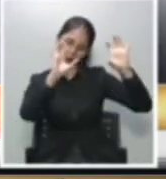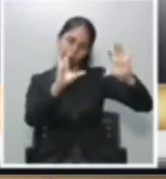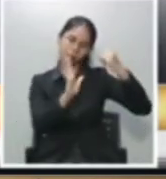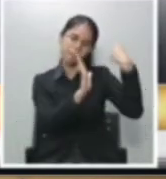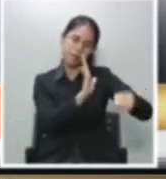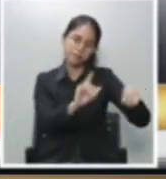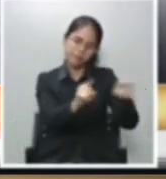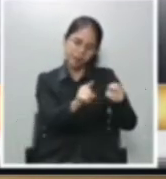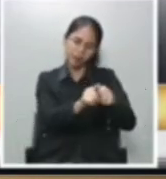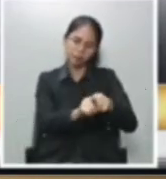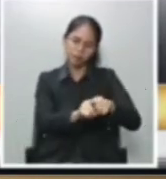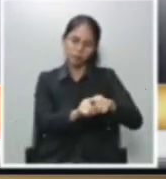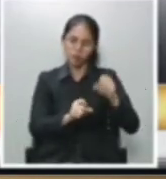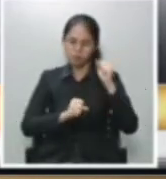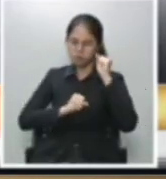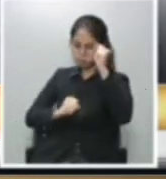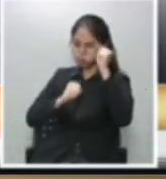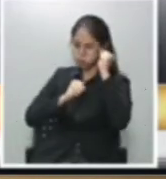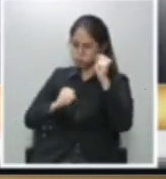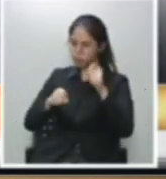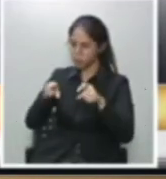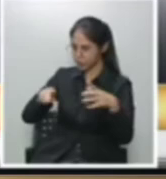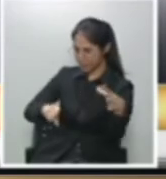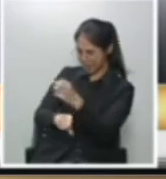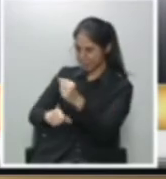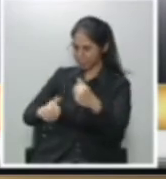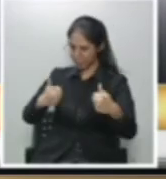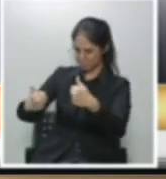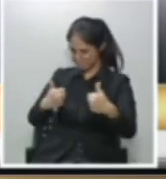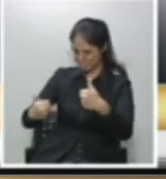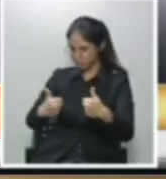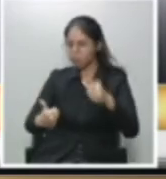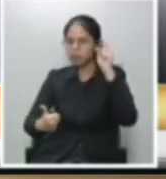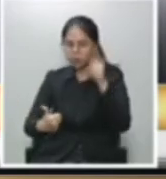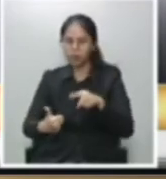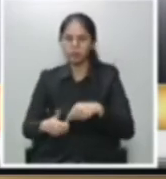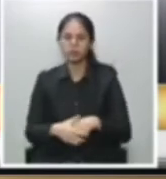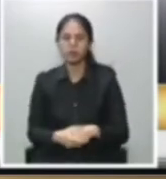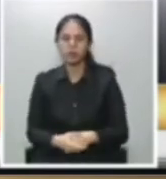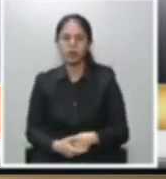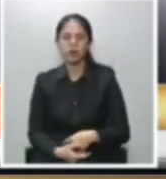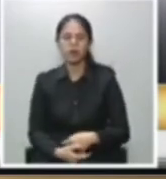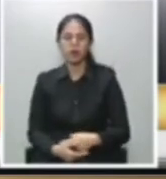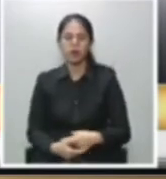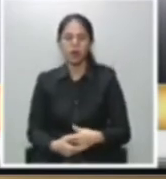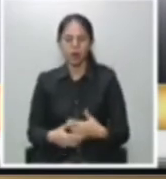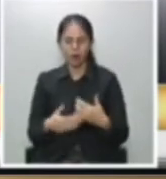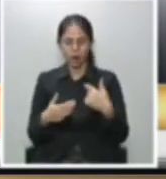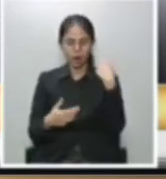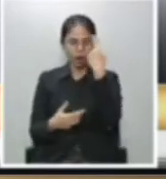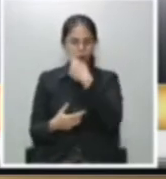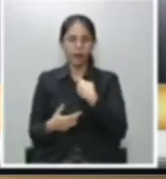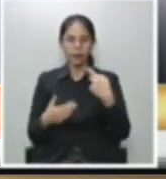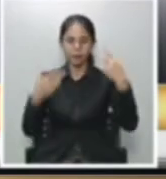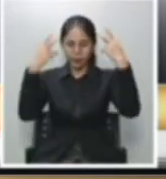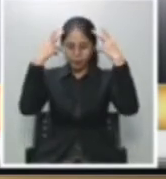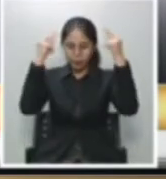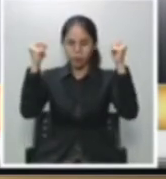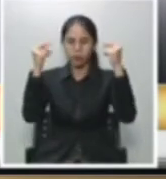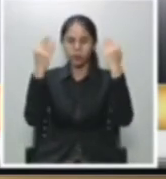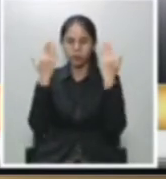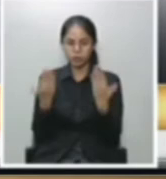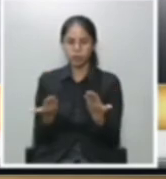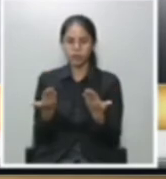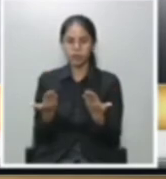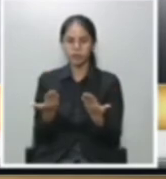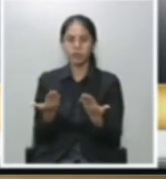นได้ต่อสู้กับคนยึดอำนาจท่านที่เป็นนายกตอกวันนี้ถ้าท่านบอกว่าท่านเป็นน